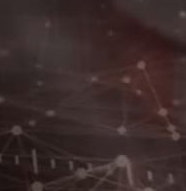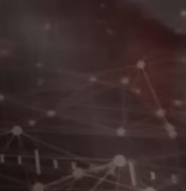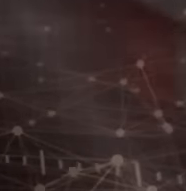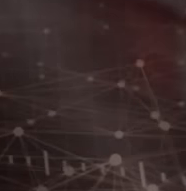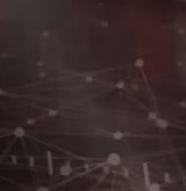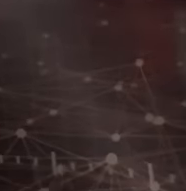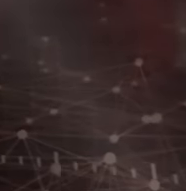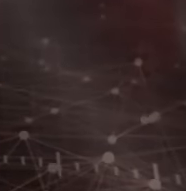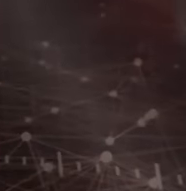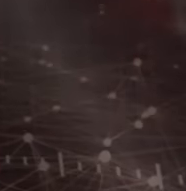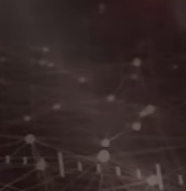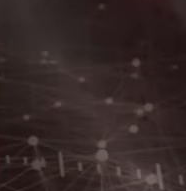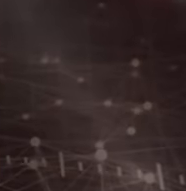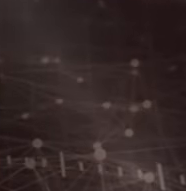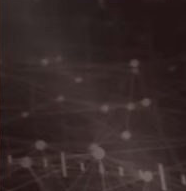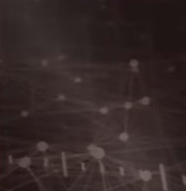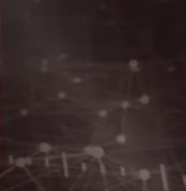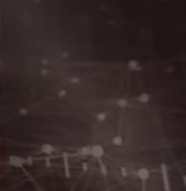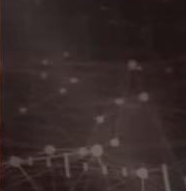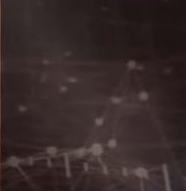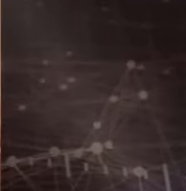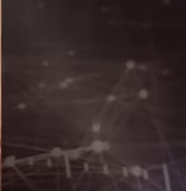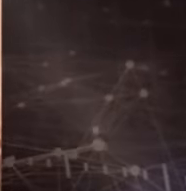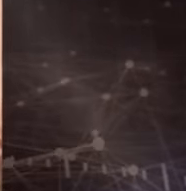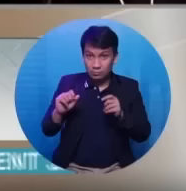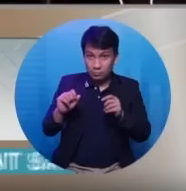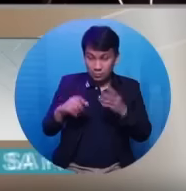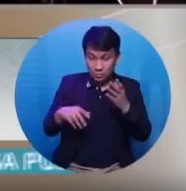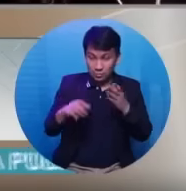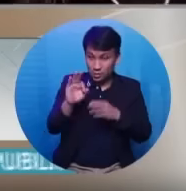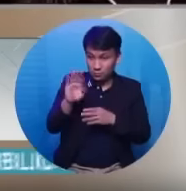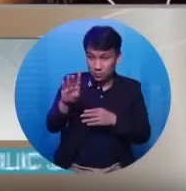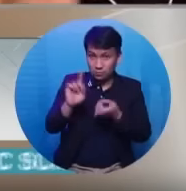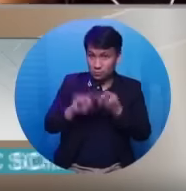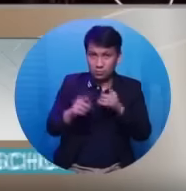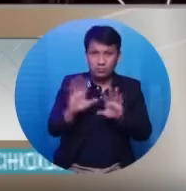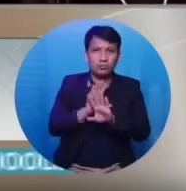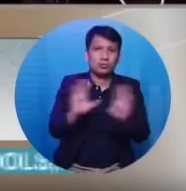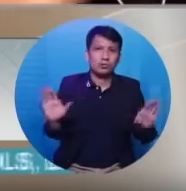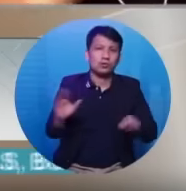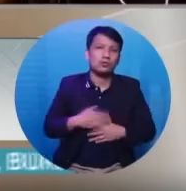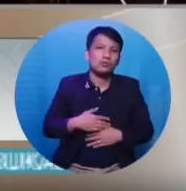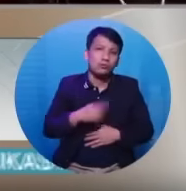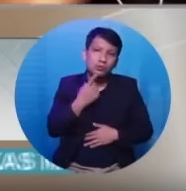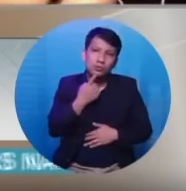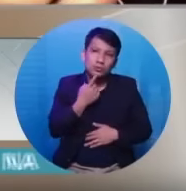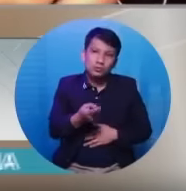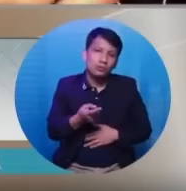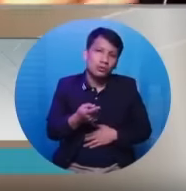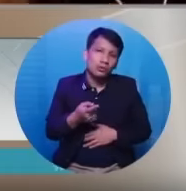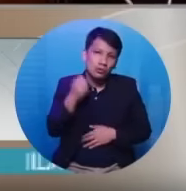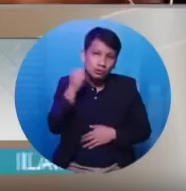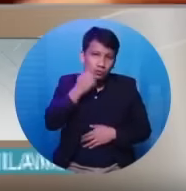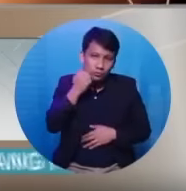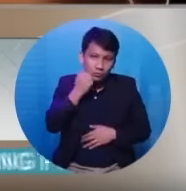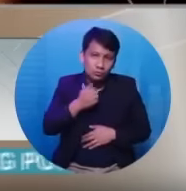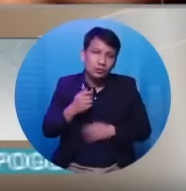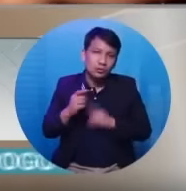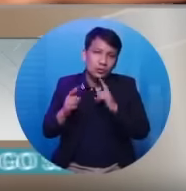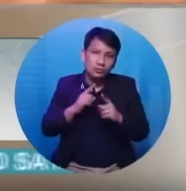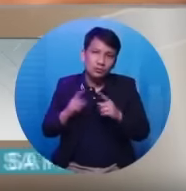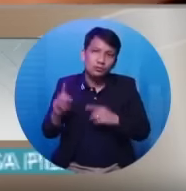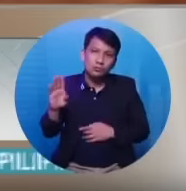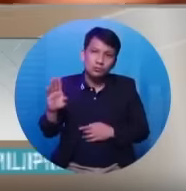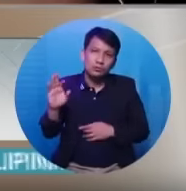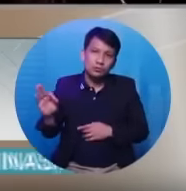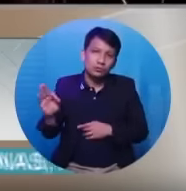kahit kailan. And hindi po kami friends sa FB at kausap ko po parati yung boyfriend ko. Ngayon, gusto ko